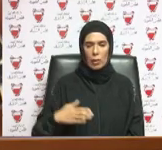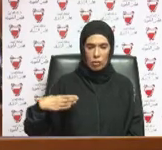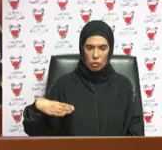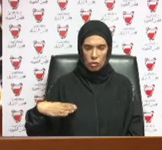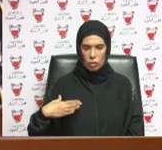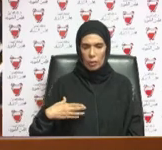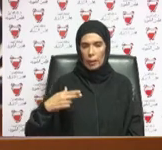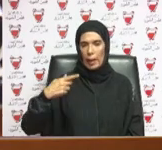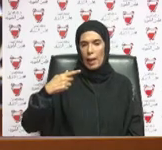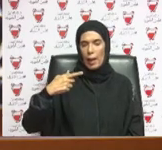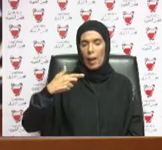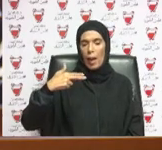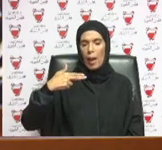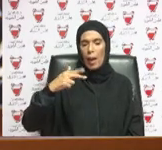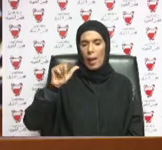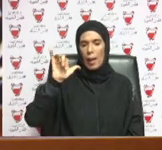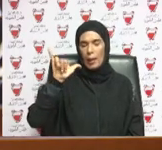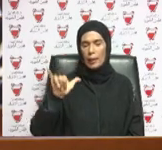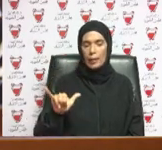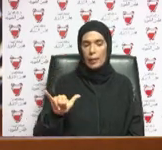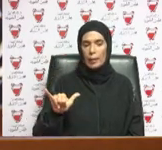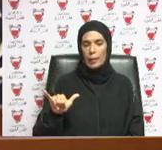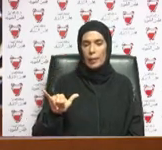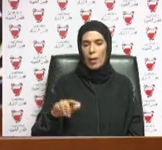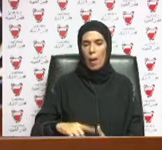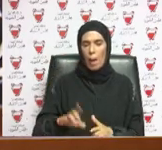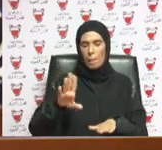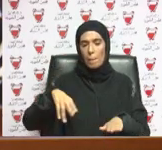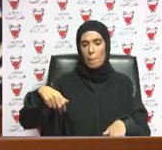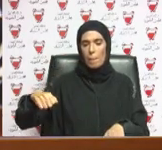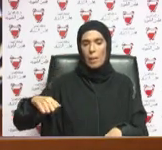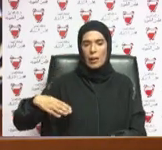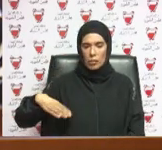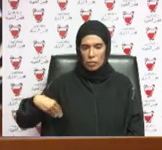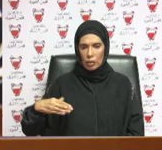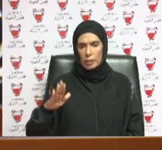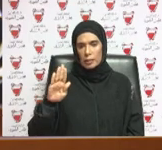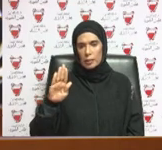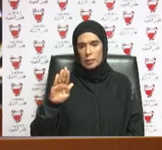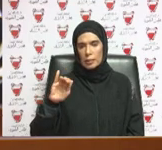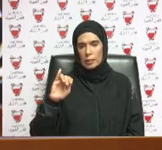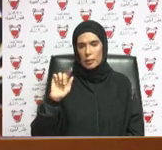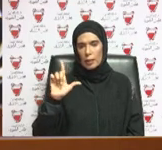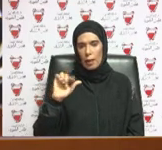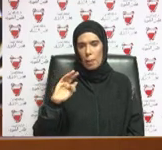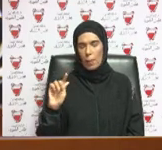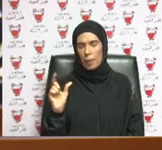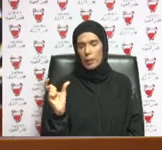بن خليفة آل خليفة نائب رئيس الوزراء، وإلى صاحب السمو الشيخ سلمان بن خليفة آل